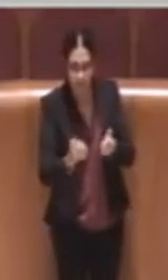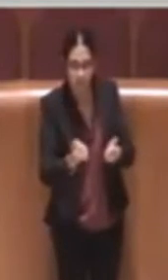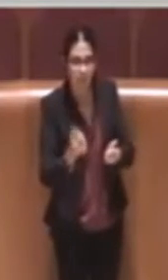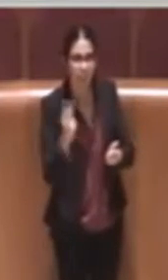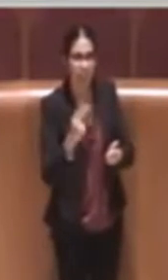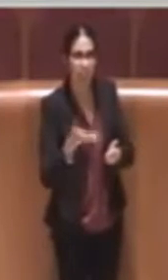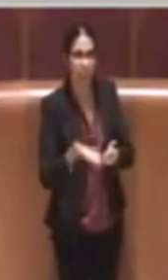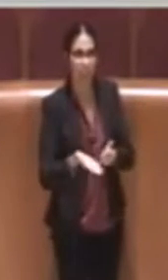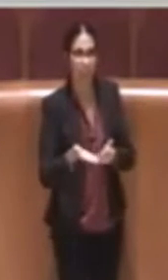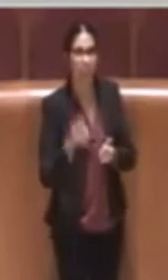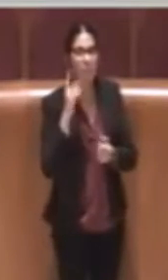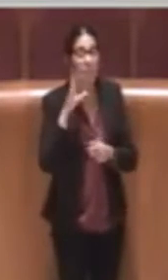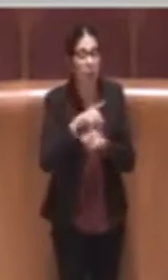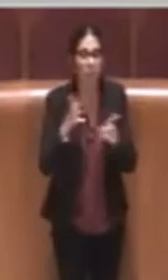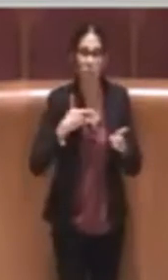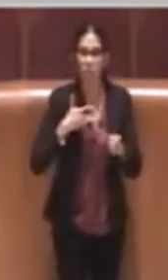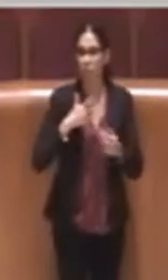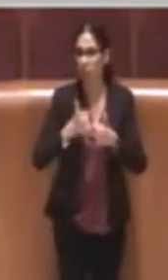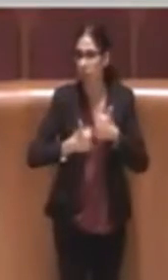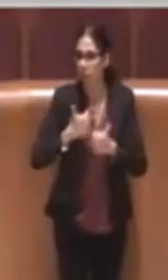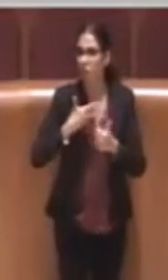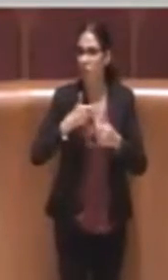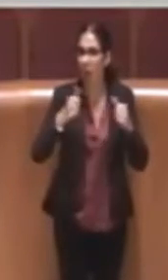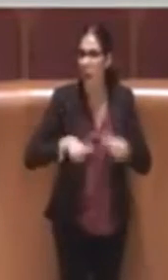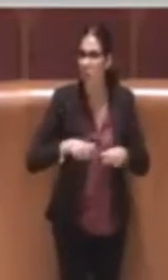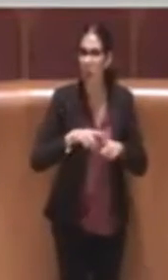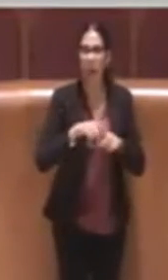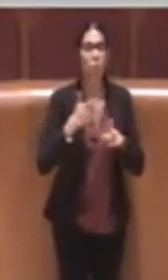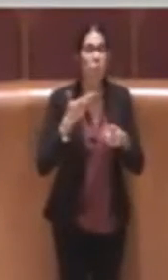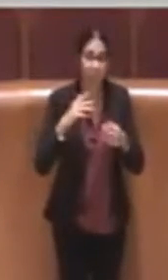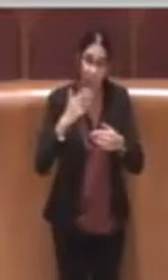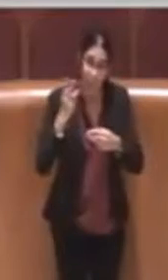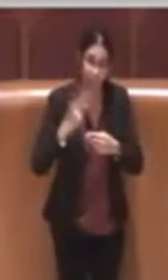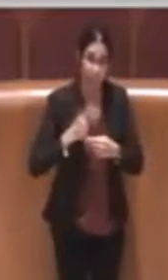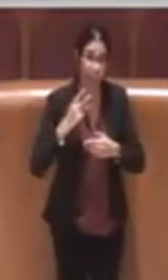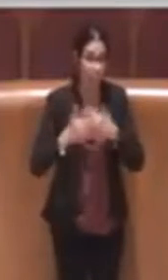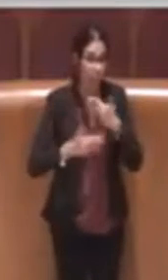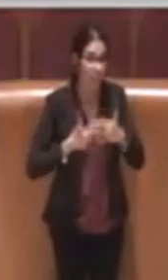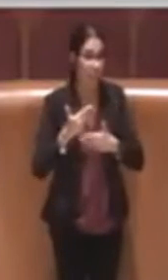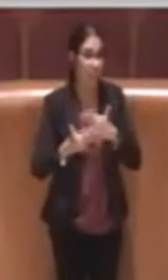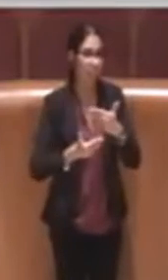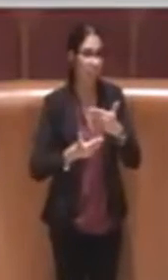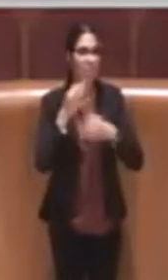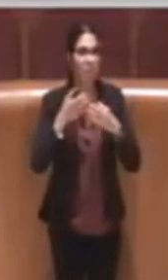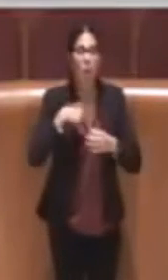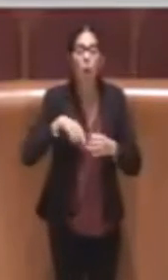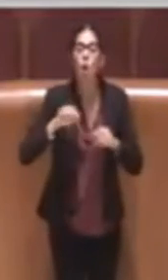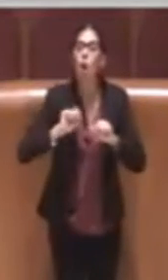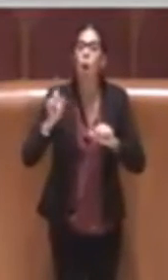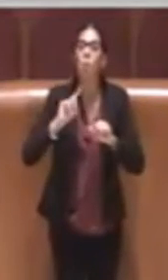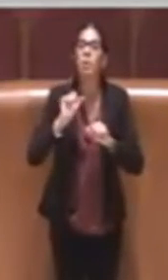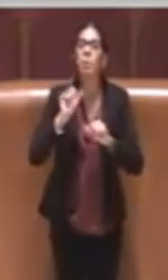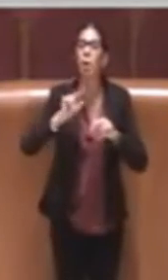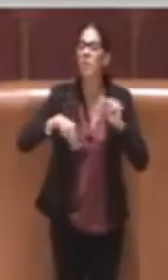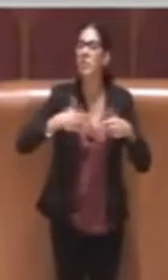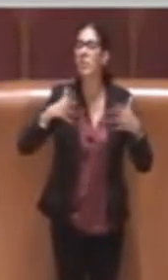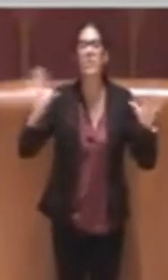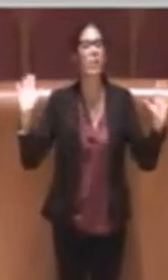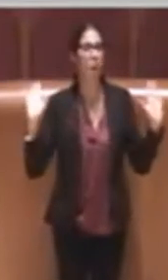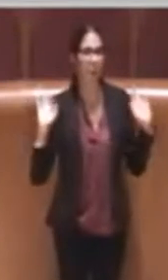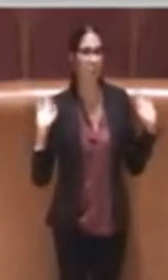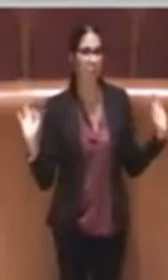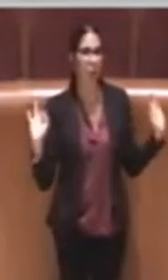che c'è una gara, un appalto in corso, la realtà va avanti e quindi non possiamo fermarci solo alle parole,